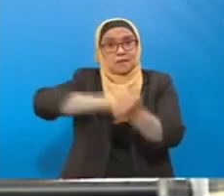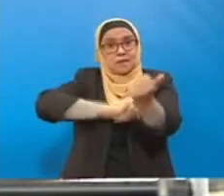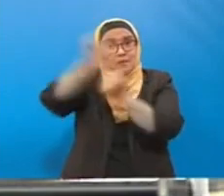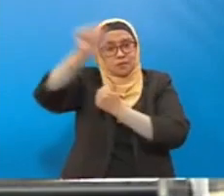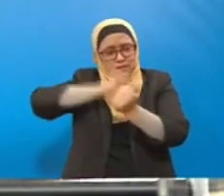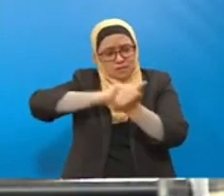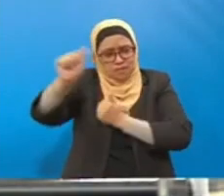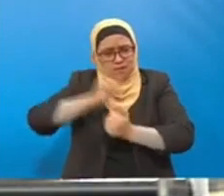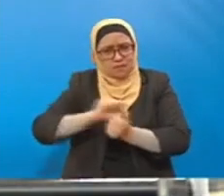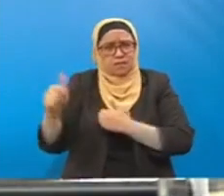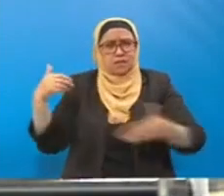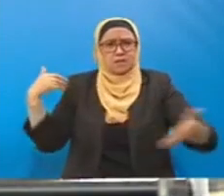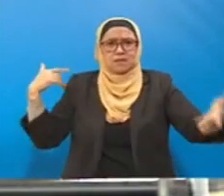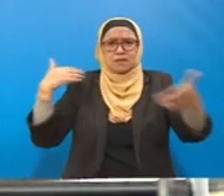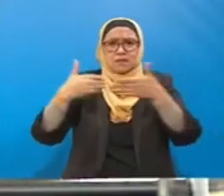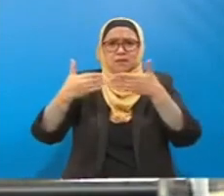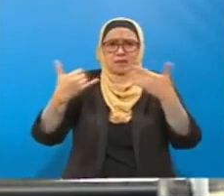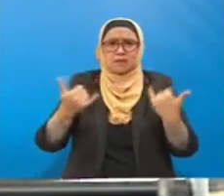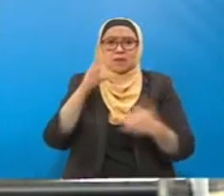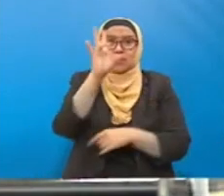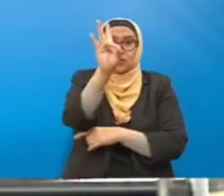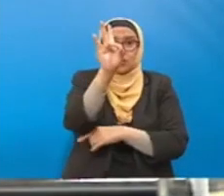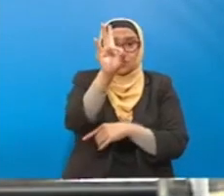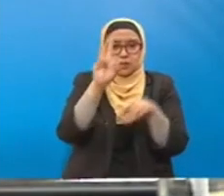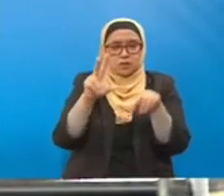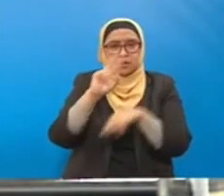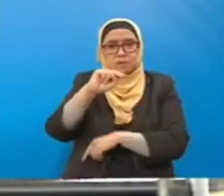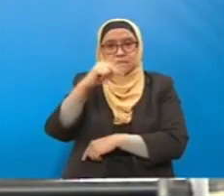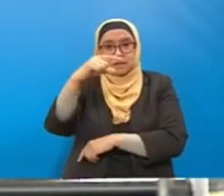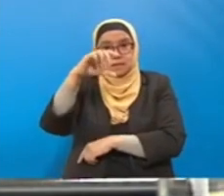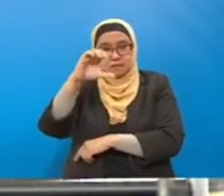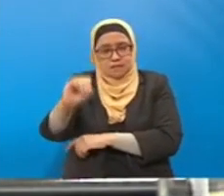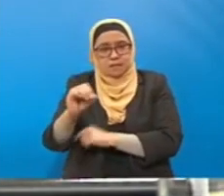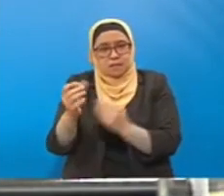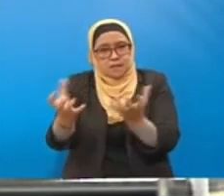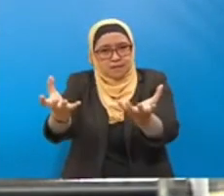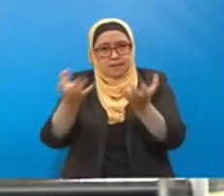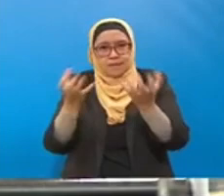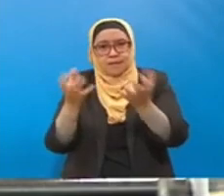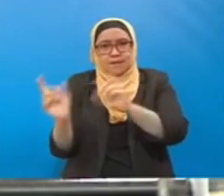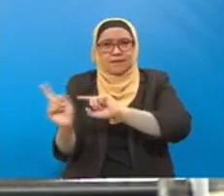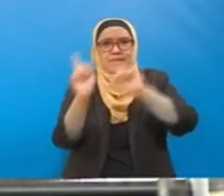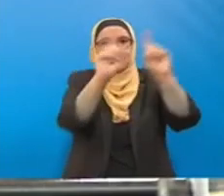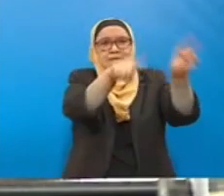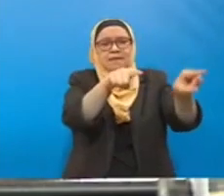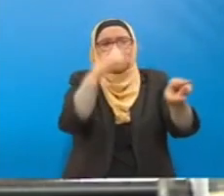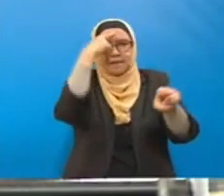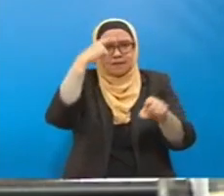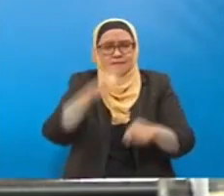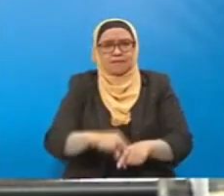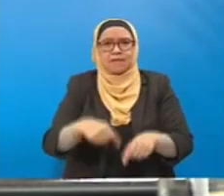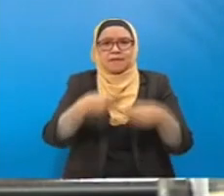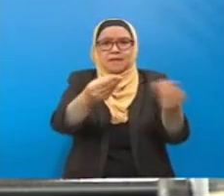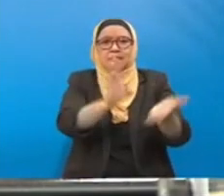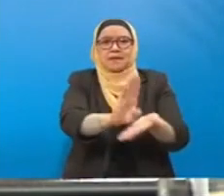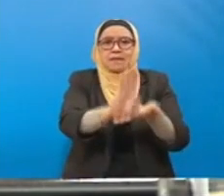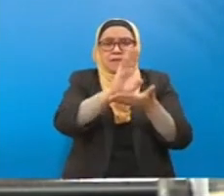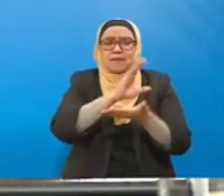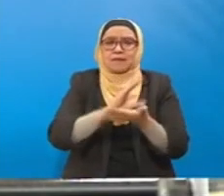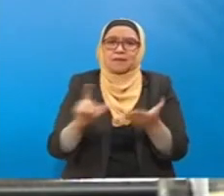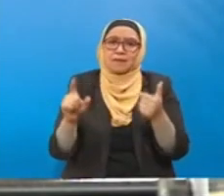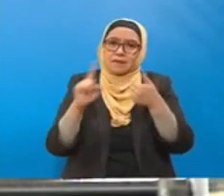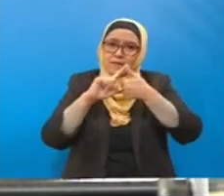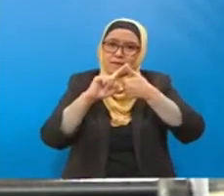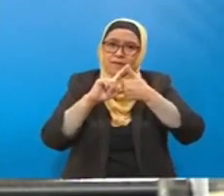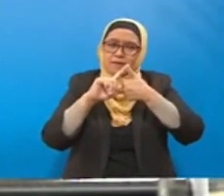setaka ini sebanyak tujuh NJOP dan berhasrat untuk ke Gaza untuk memberi bantuan itu seperti lah